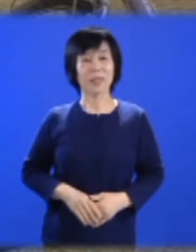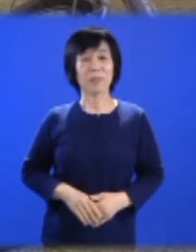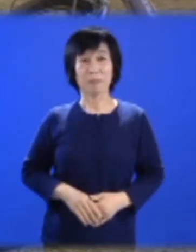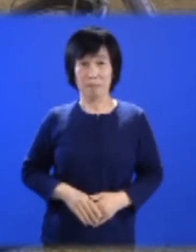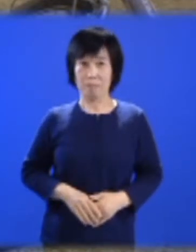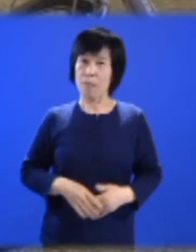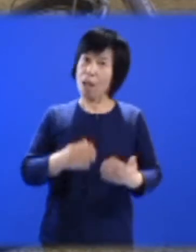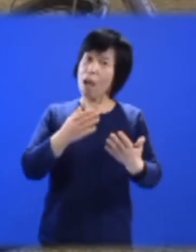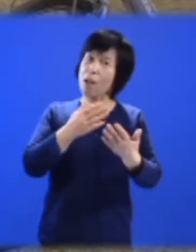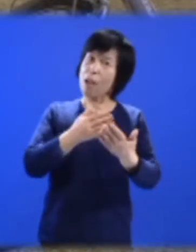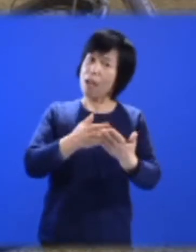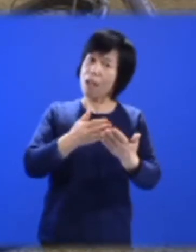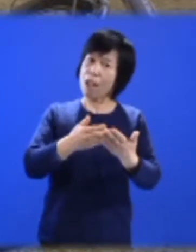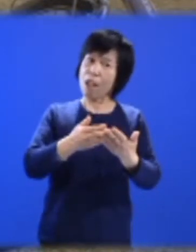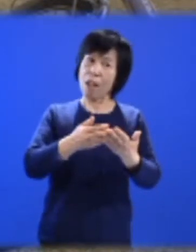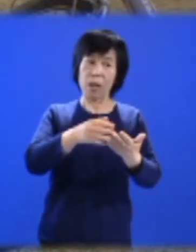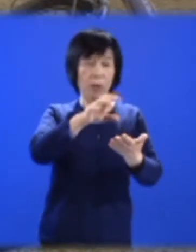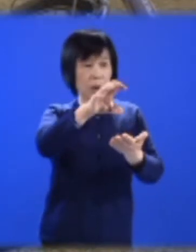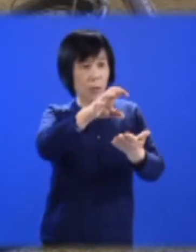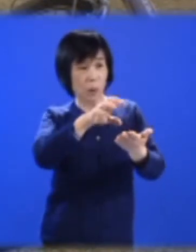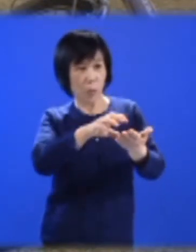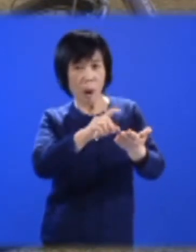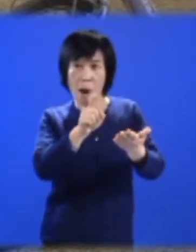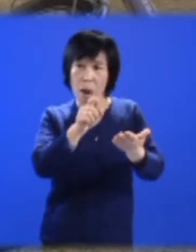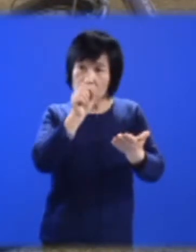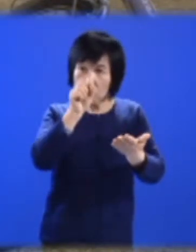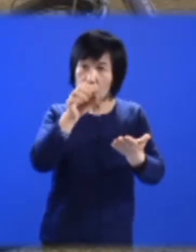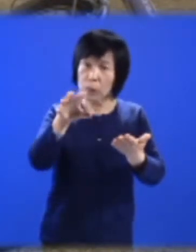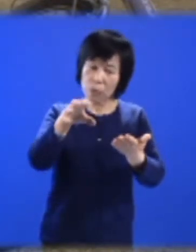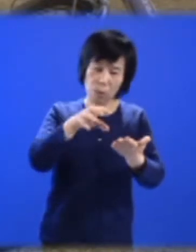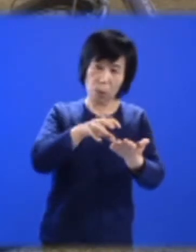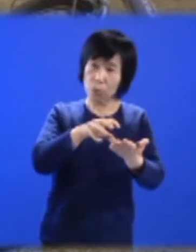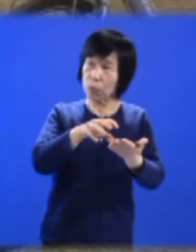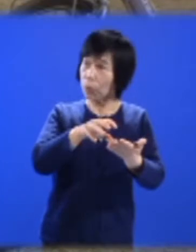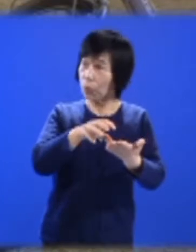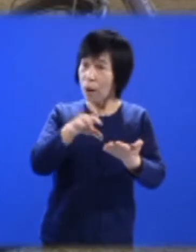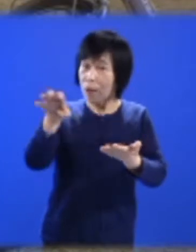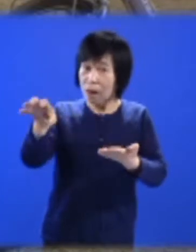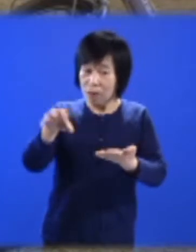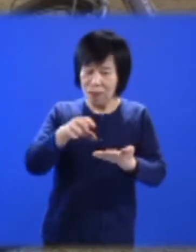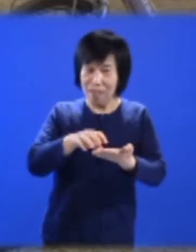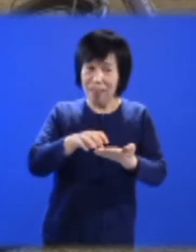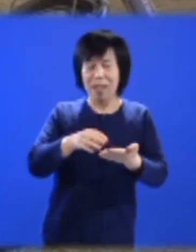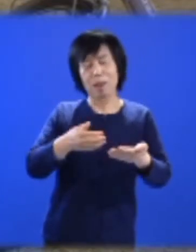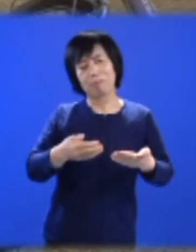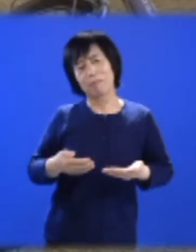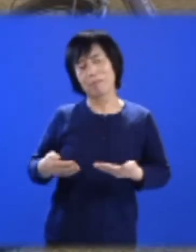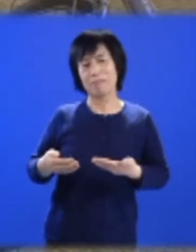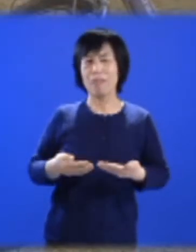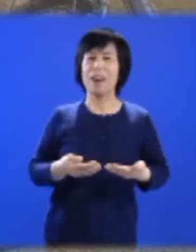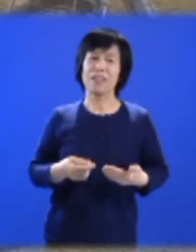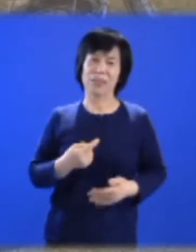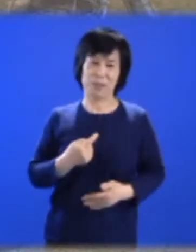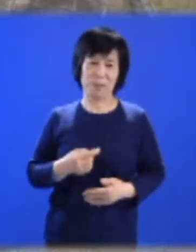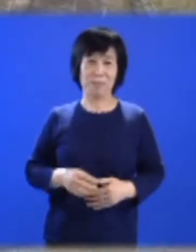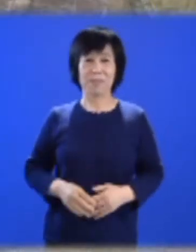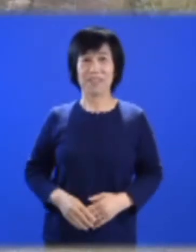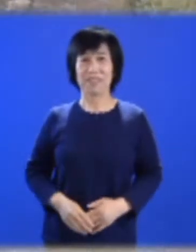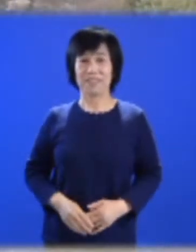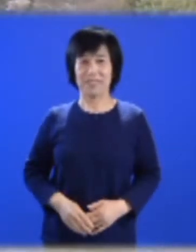ここの景色はどこを描いても絵になるから、どう描こうか迷うな。